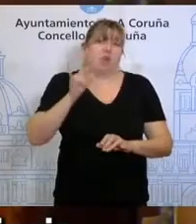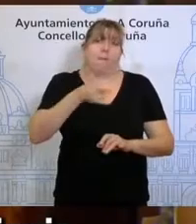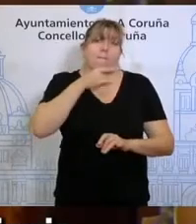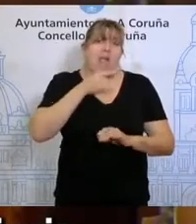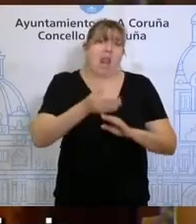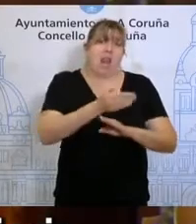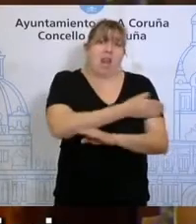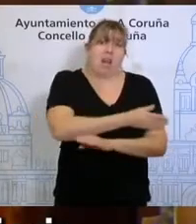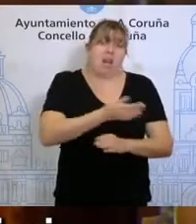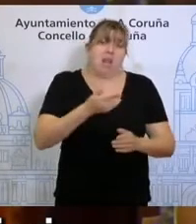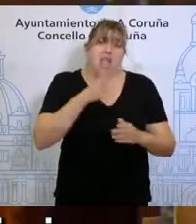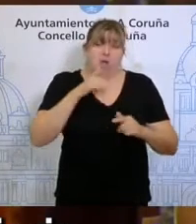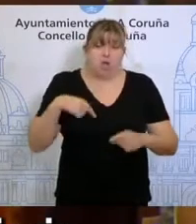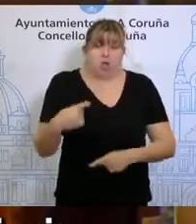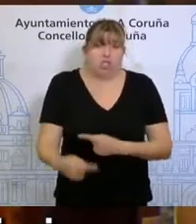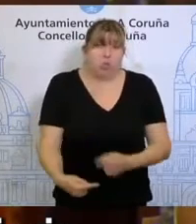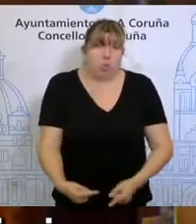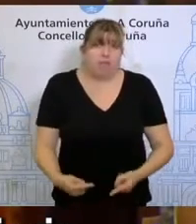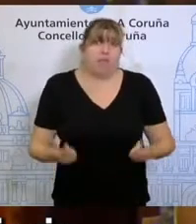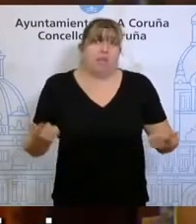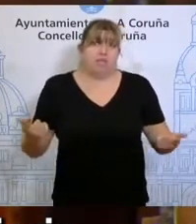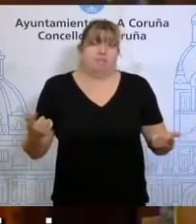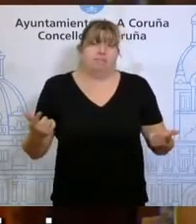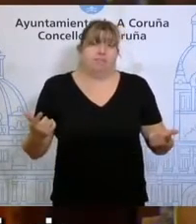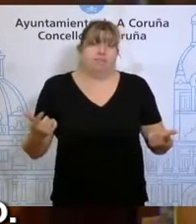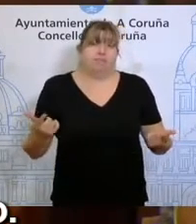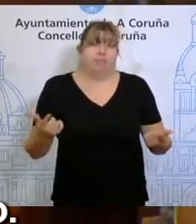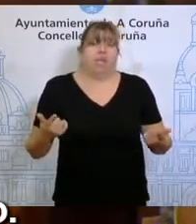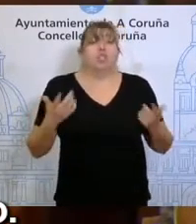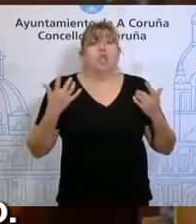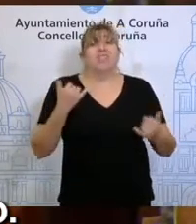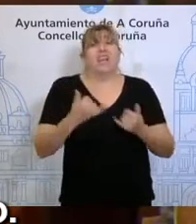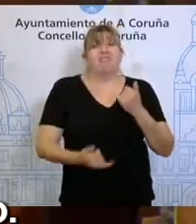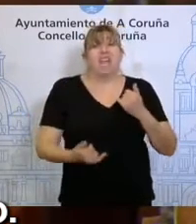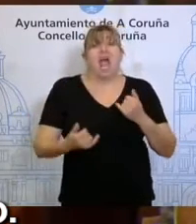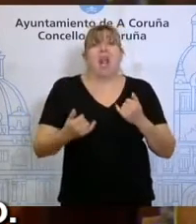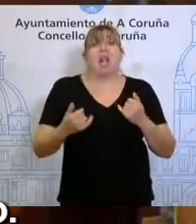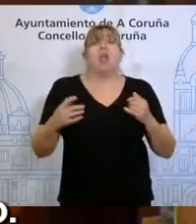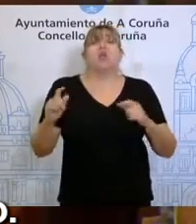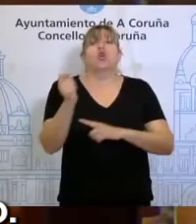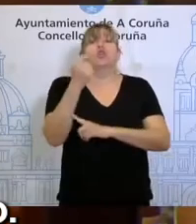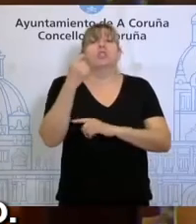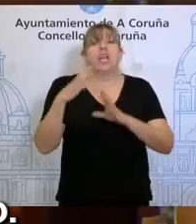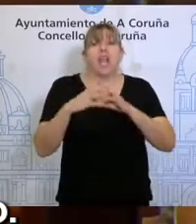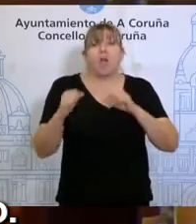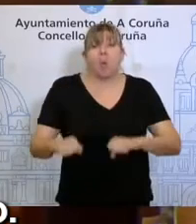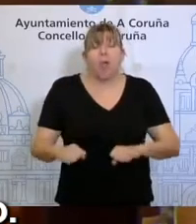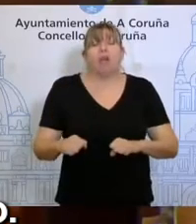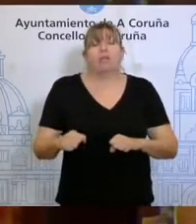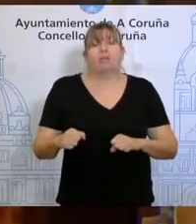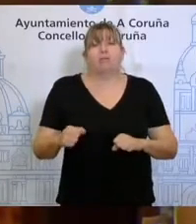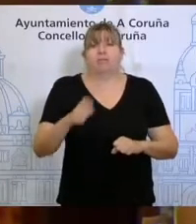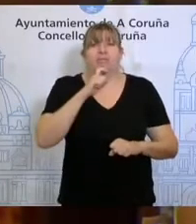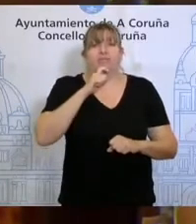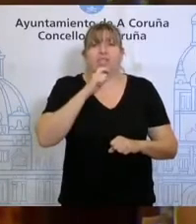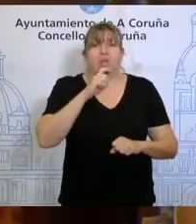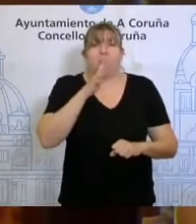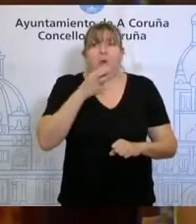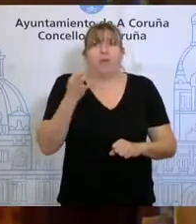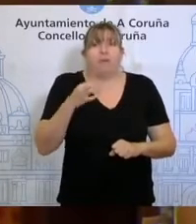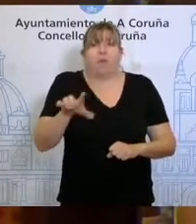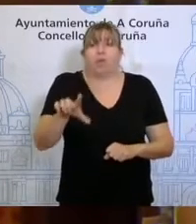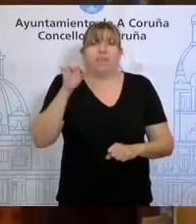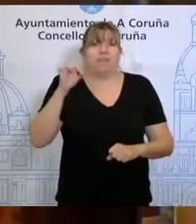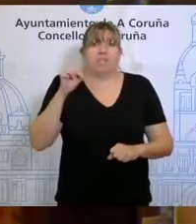Bueno, poderíamos poñernos de acordo, pero para iso hai que tomar decisións radicais. Sabemos todos e todas a que me estou a referir. Pero